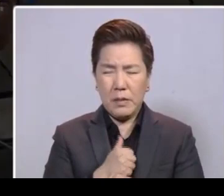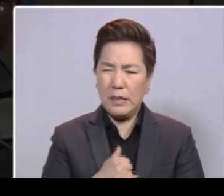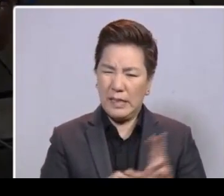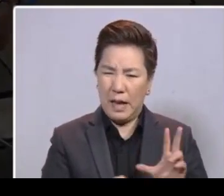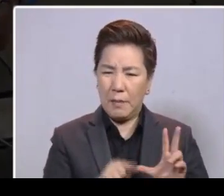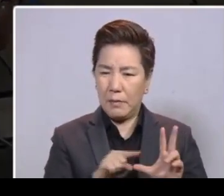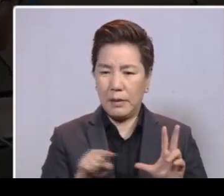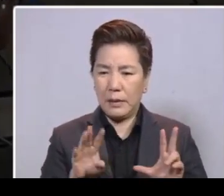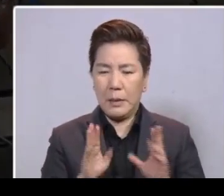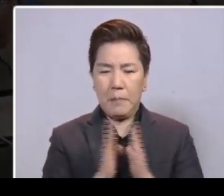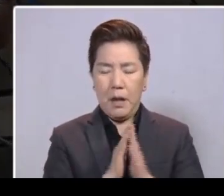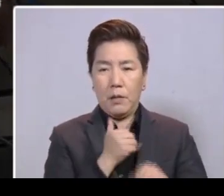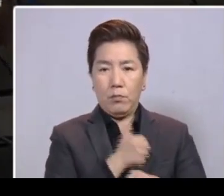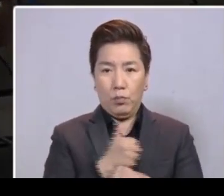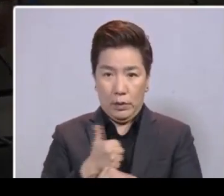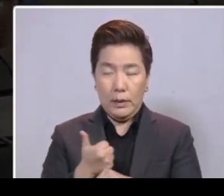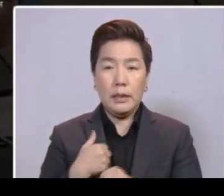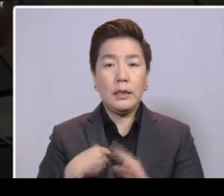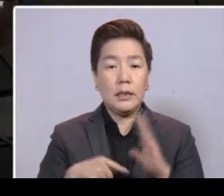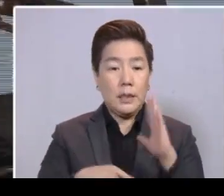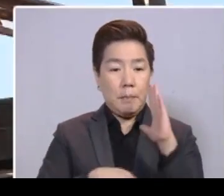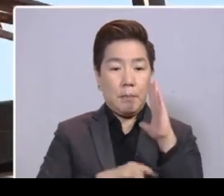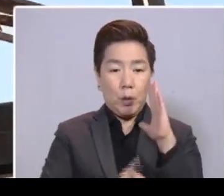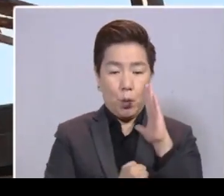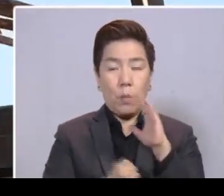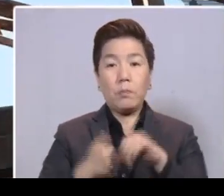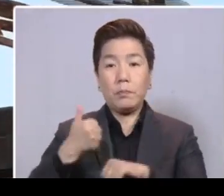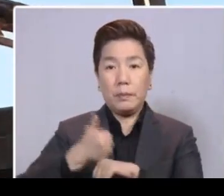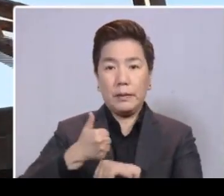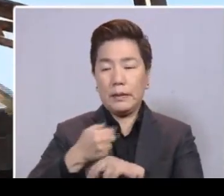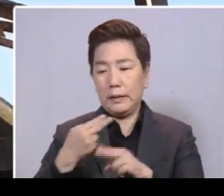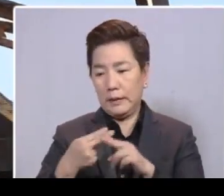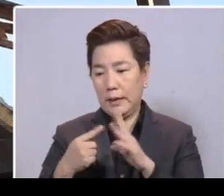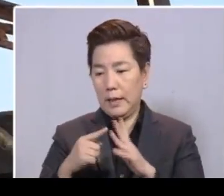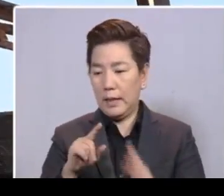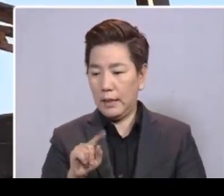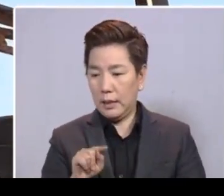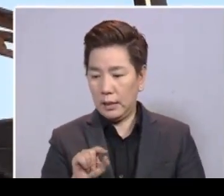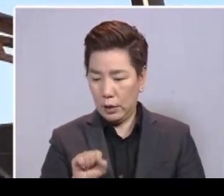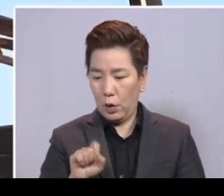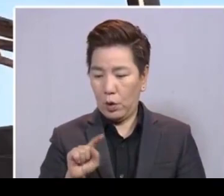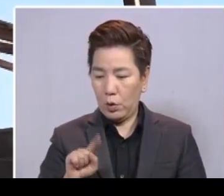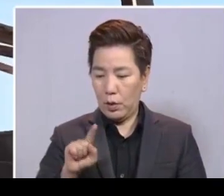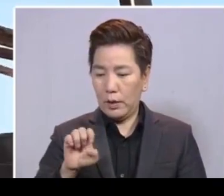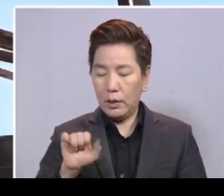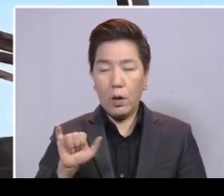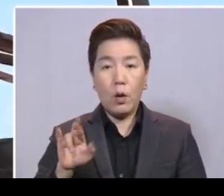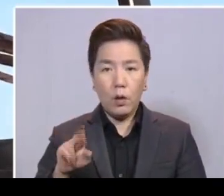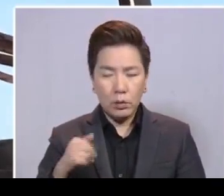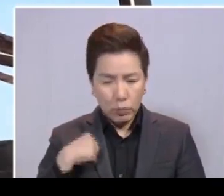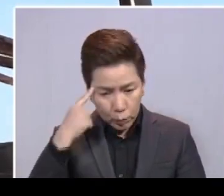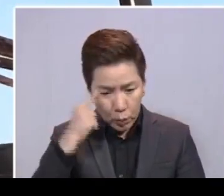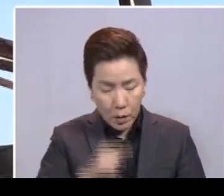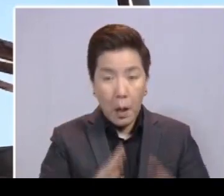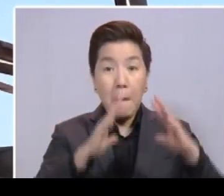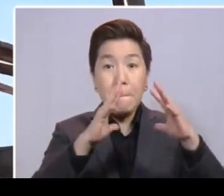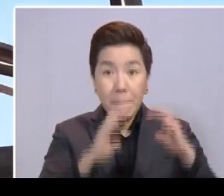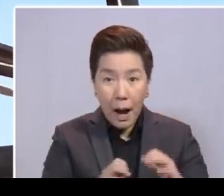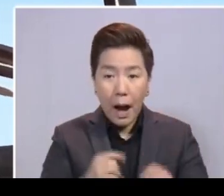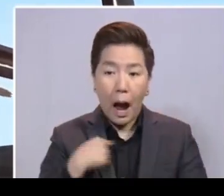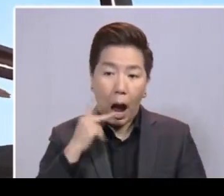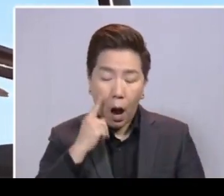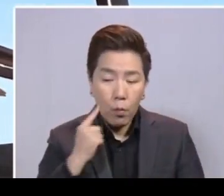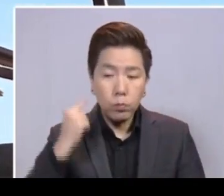ขณะที่ท่านผู้ว่าราชการจังหวัดประจวบคีรีขันธ์นะครับคุณเสถียรเจริญเหรียญนะครับหลังจากที่ทราบว่าอาคารหลังนี้พัง